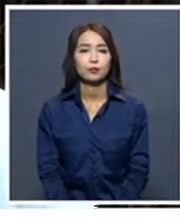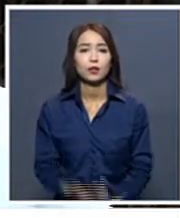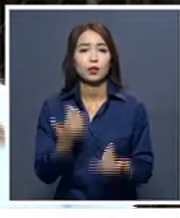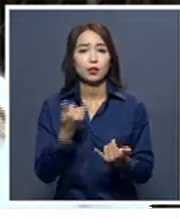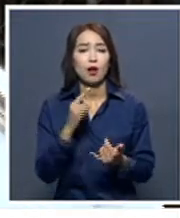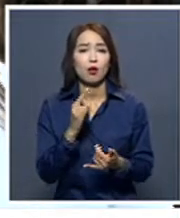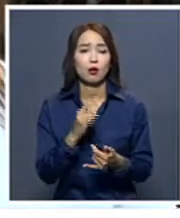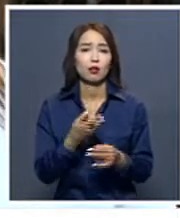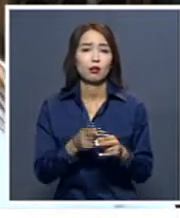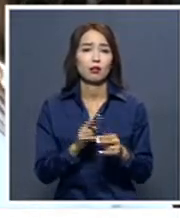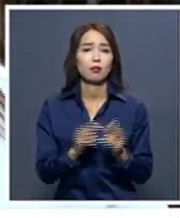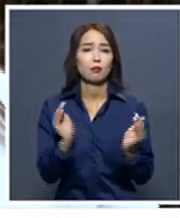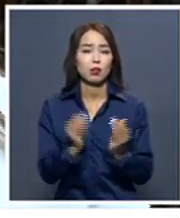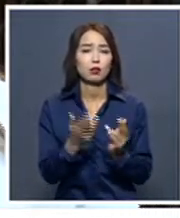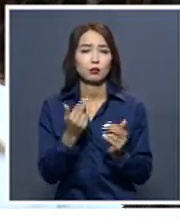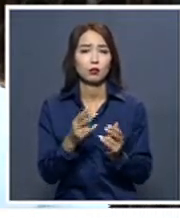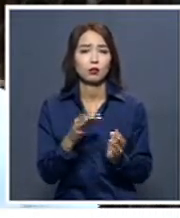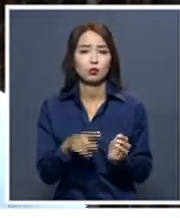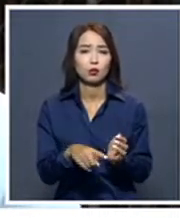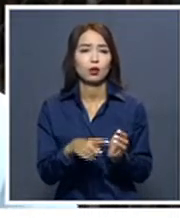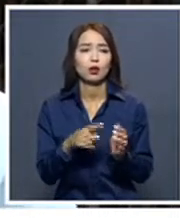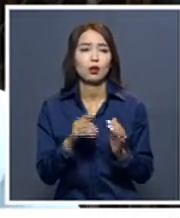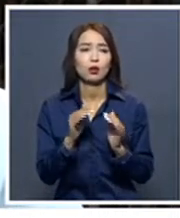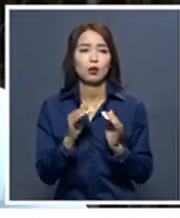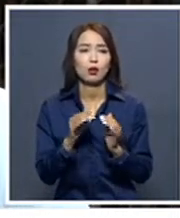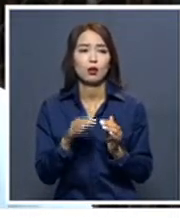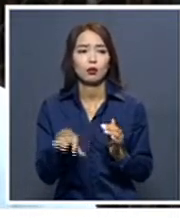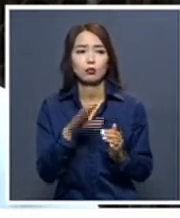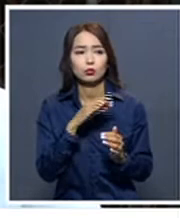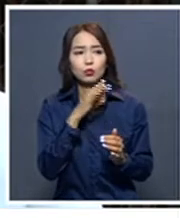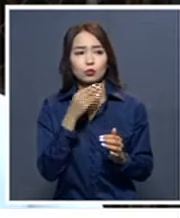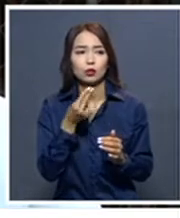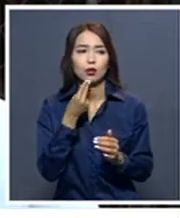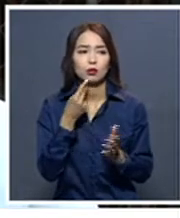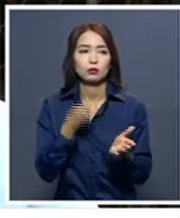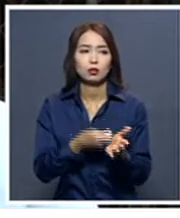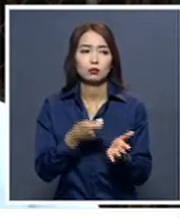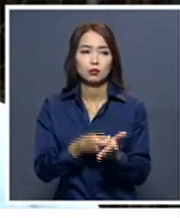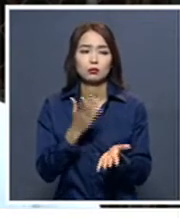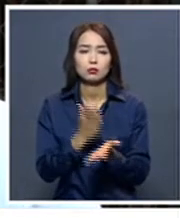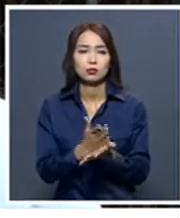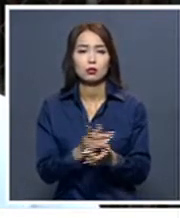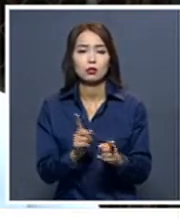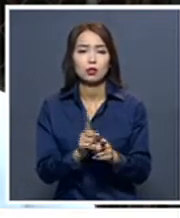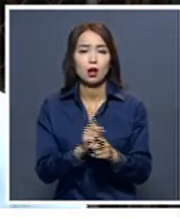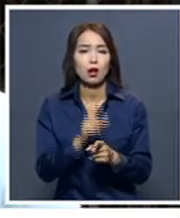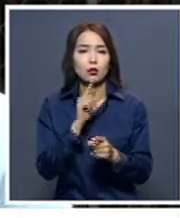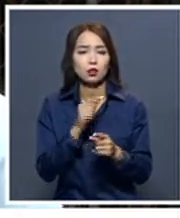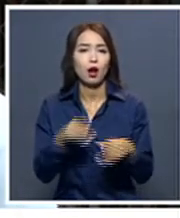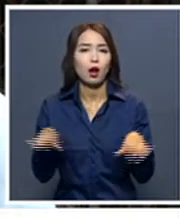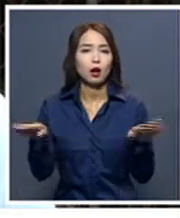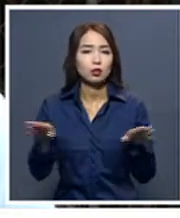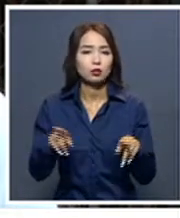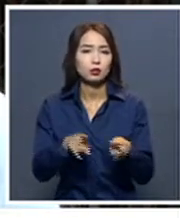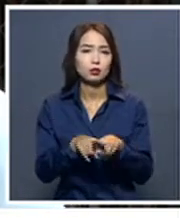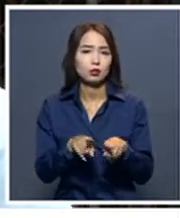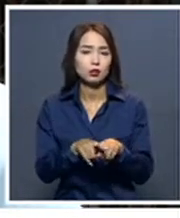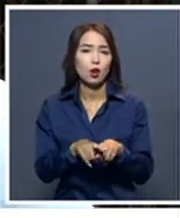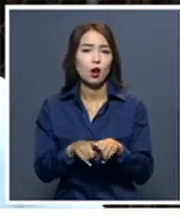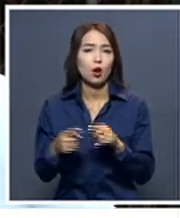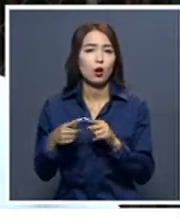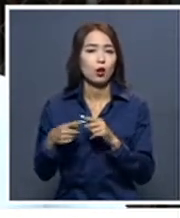грамм ет жейді. Және де олардың айта кететін болсақ, дегетені тұрқылар айтып болады, және бұлардың қанаттарының